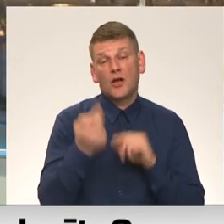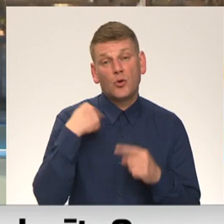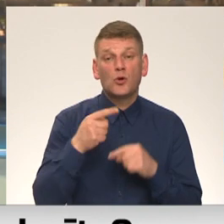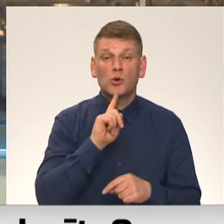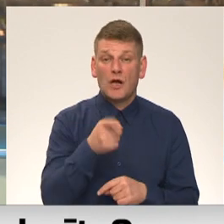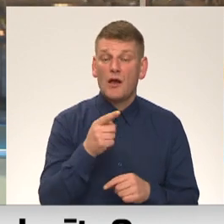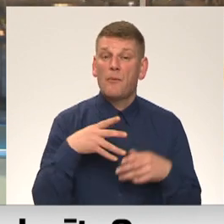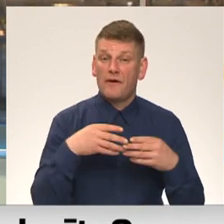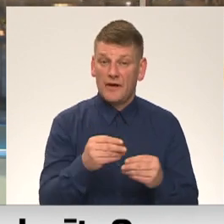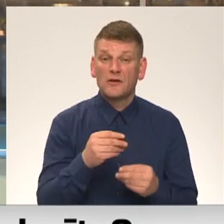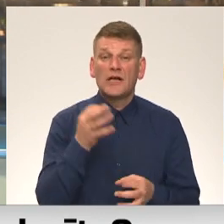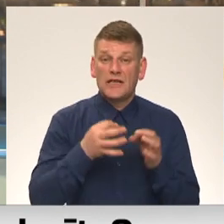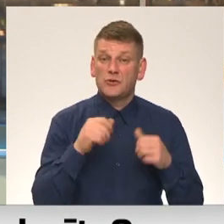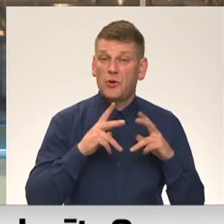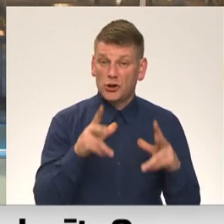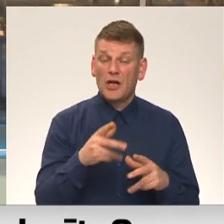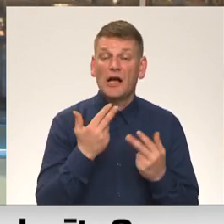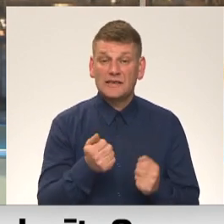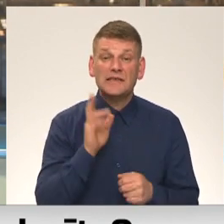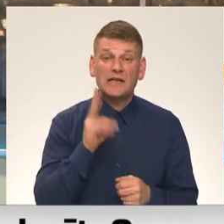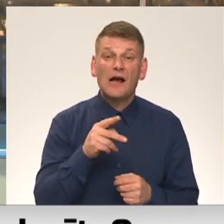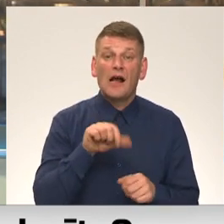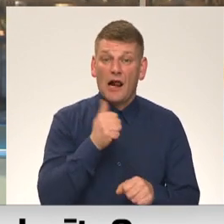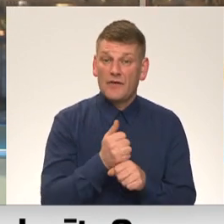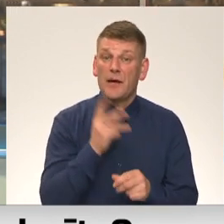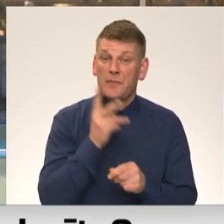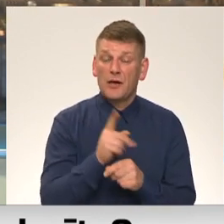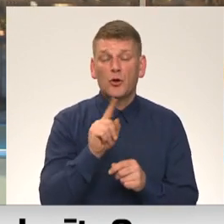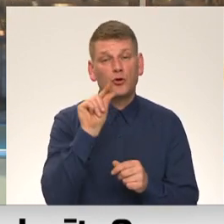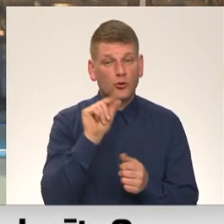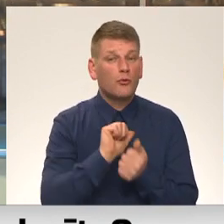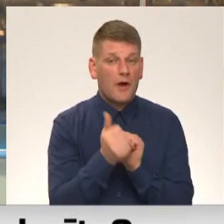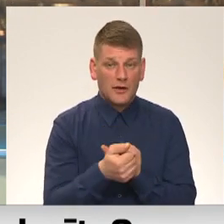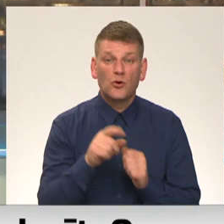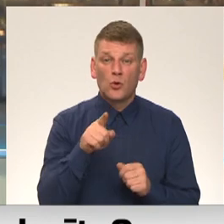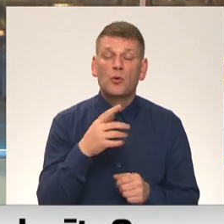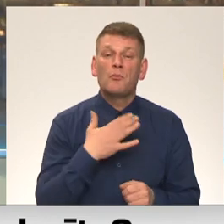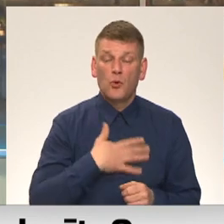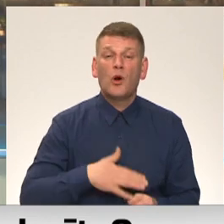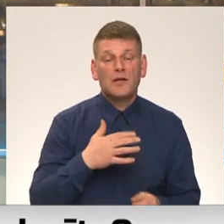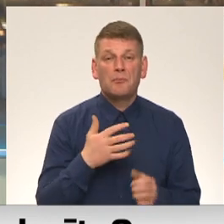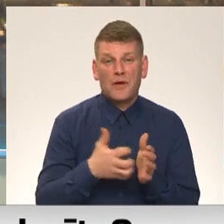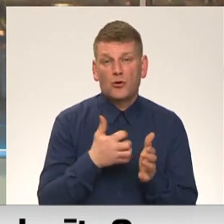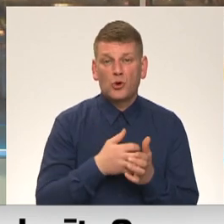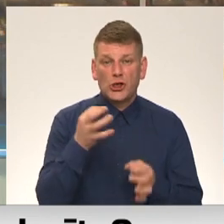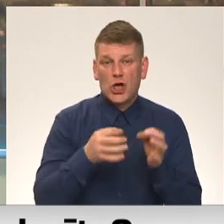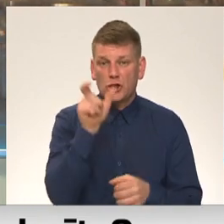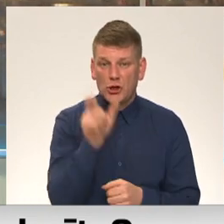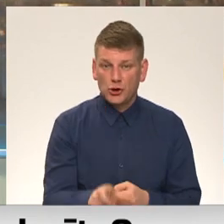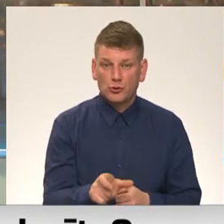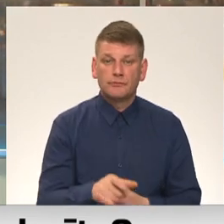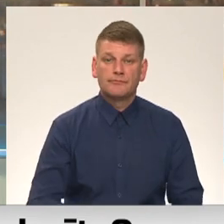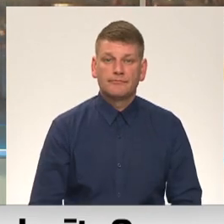gadā paveikto, tiesas priekšsēdētājs atzīst, ka galvenie pienākumi ir nedaudz mainījušies un ļoti pietrūkst tiesnešu. Turpina kolēģis